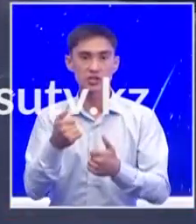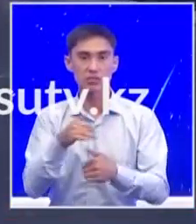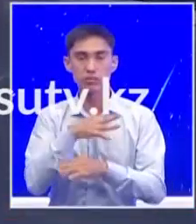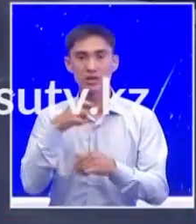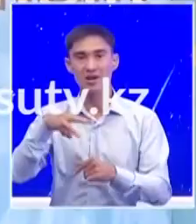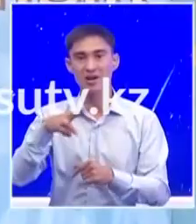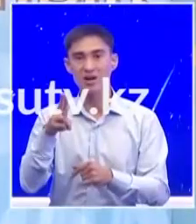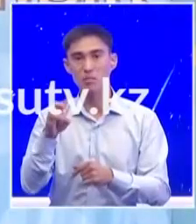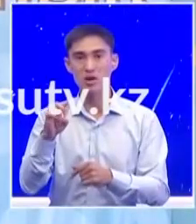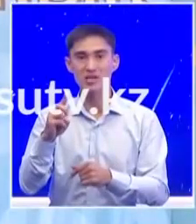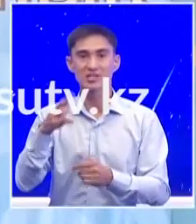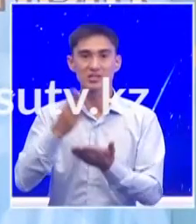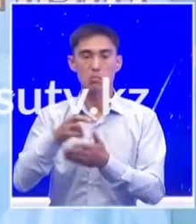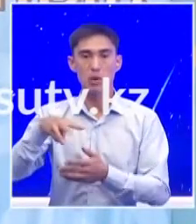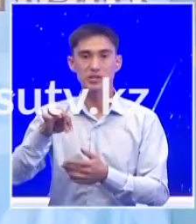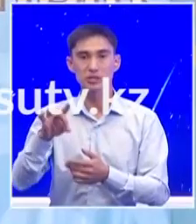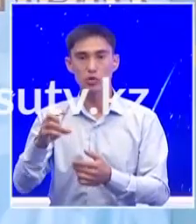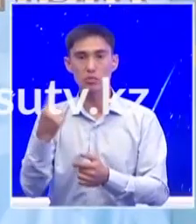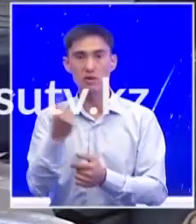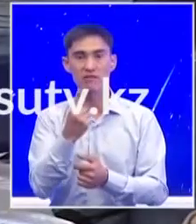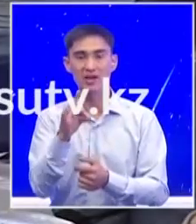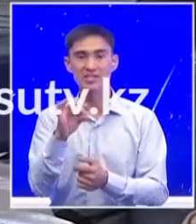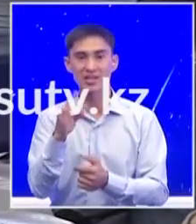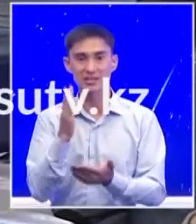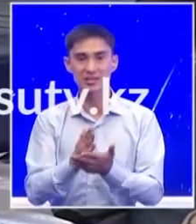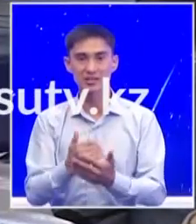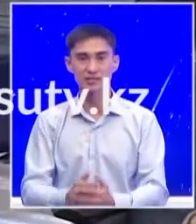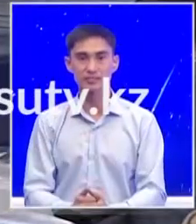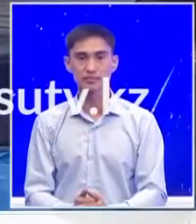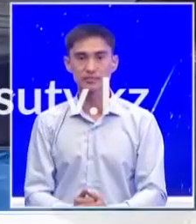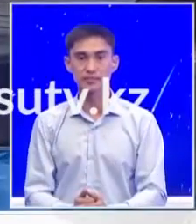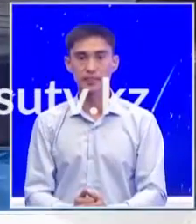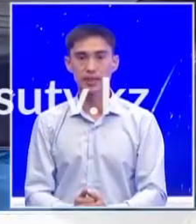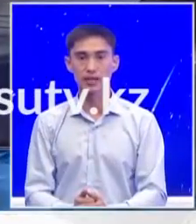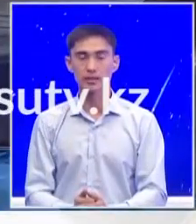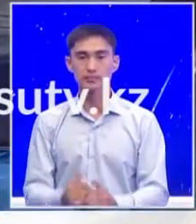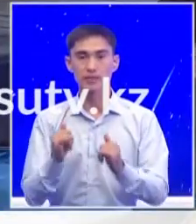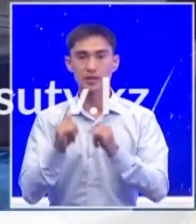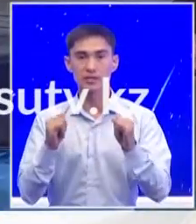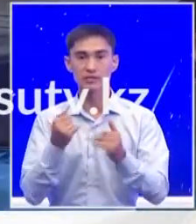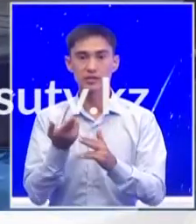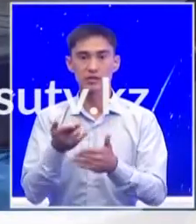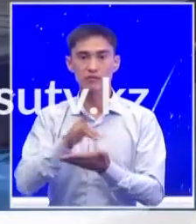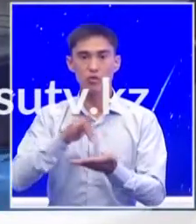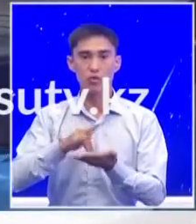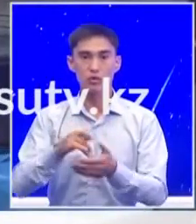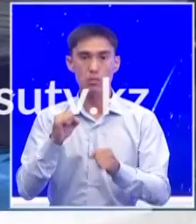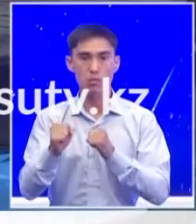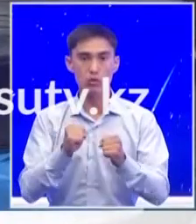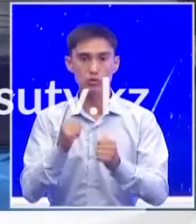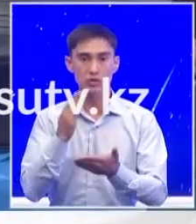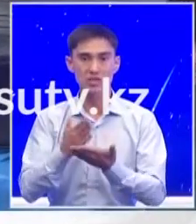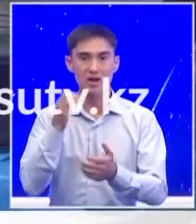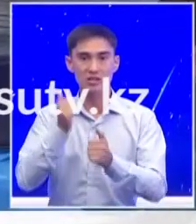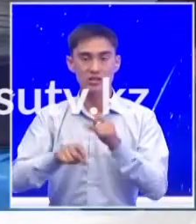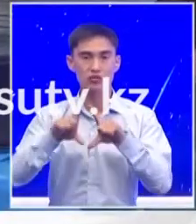мастера спорта, а остальные как минимум перворазрядники. Развитие города в боксе очень хорошо, потому что в каждой школе, которая есть на